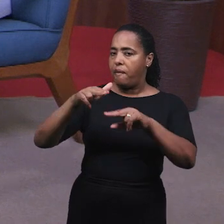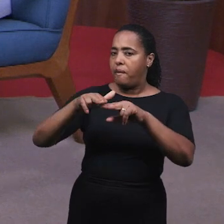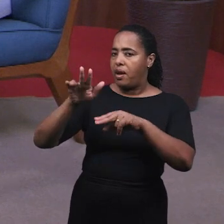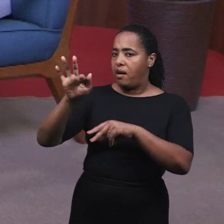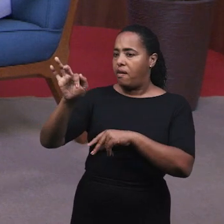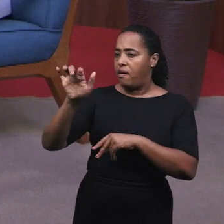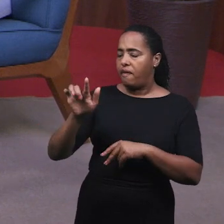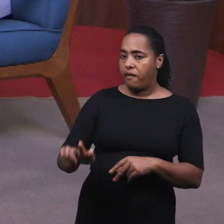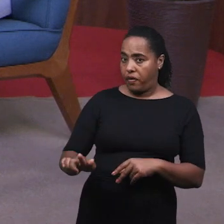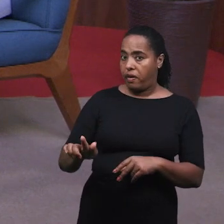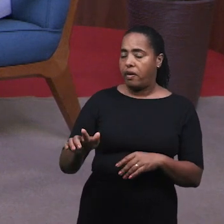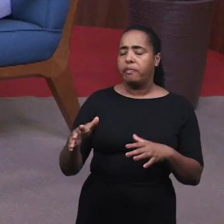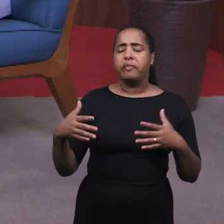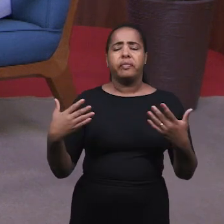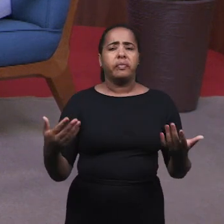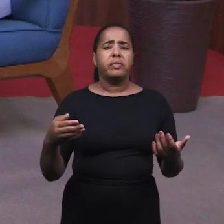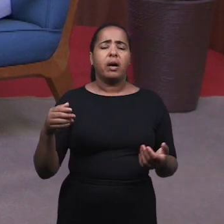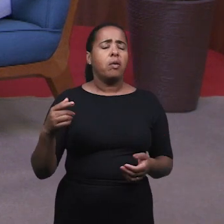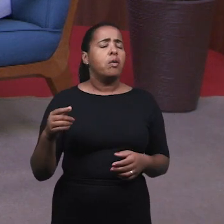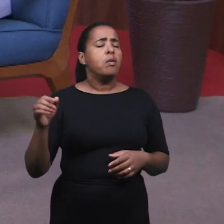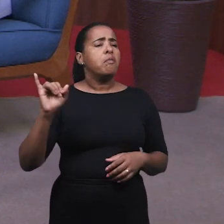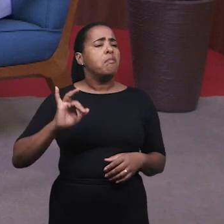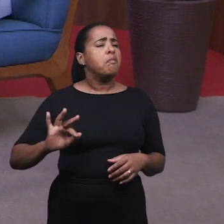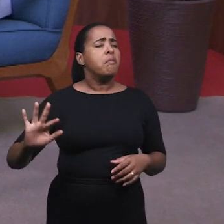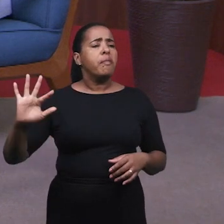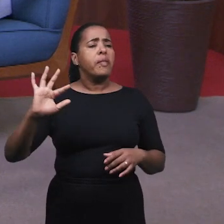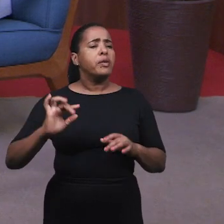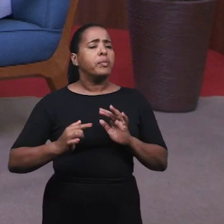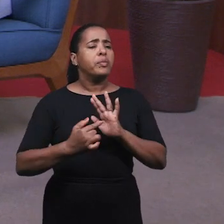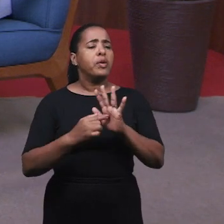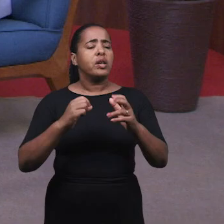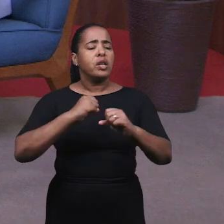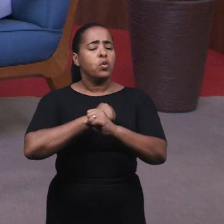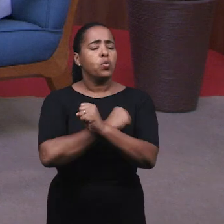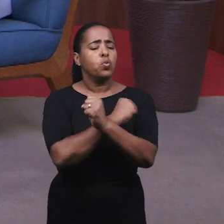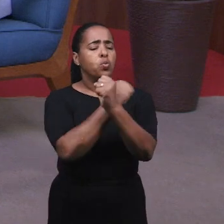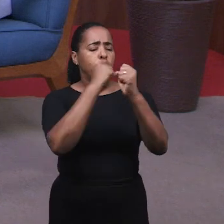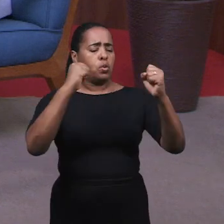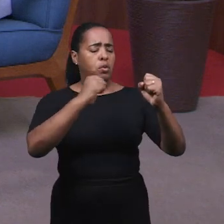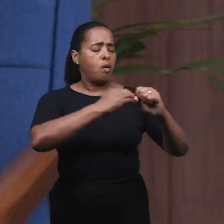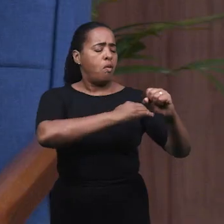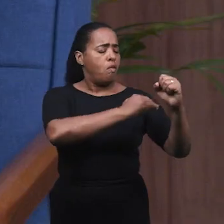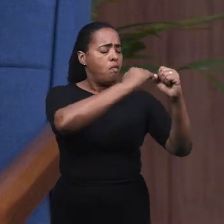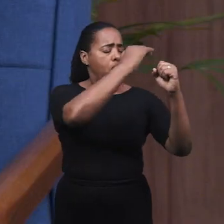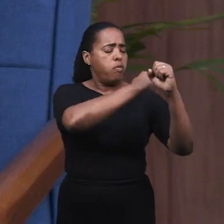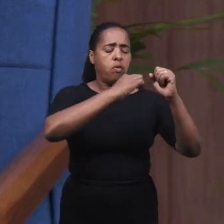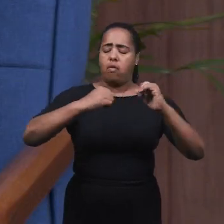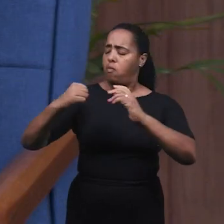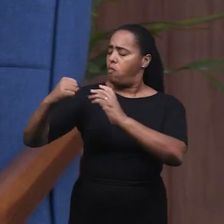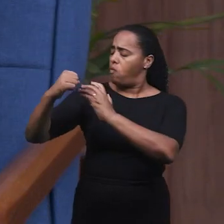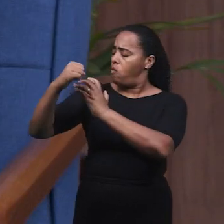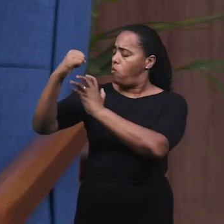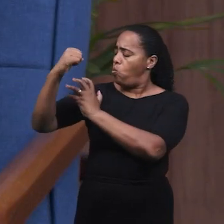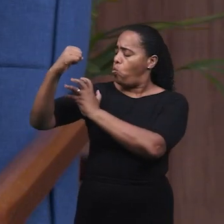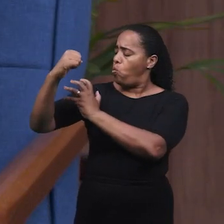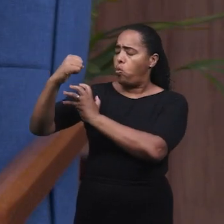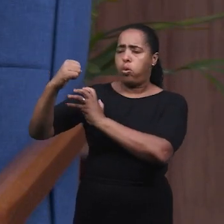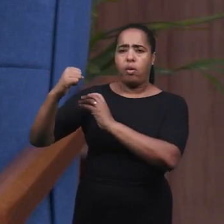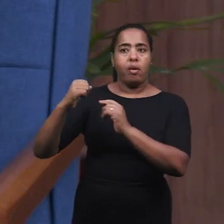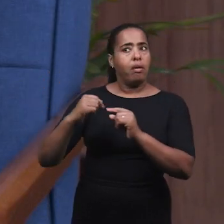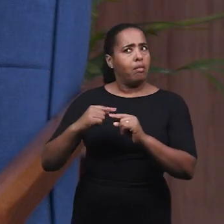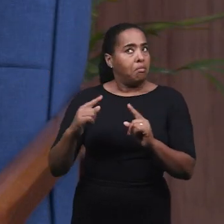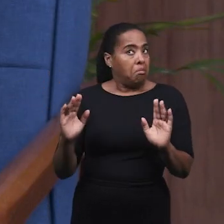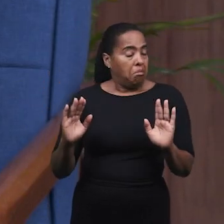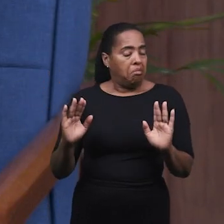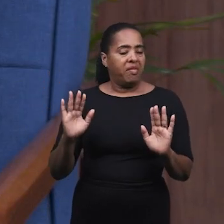que on décrit l'image d'un Samson extrêmement musclé,